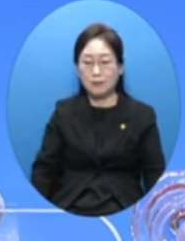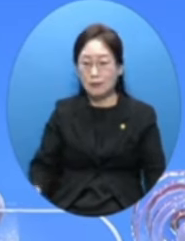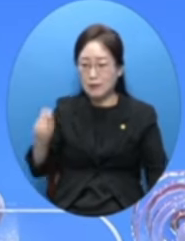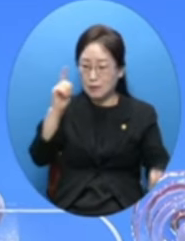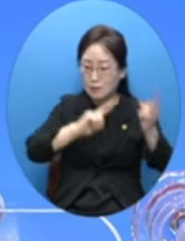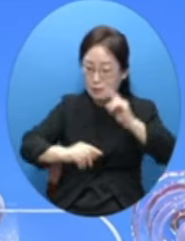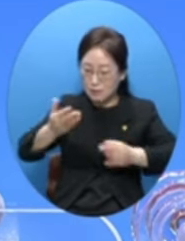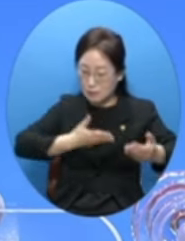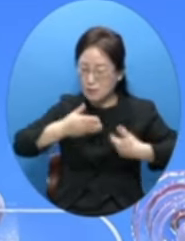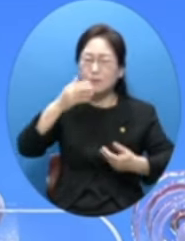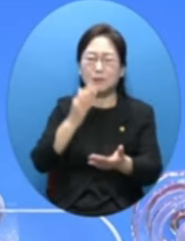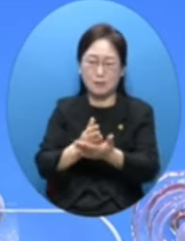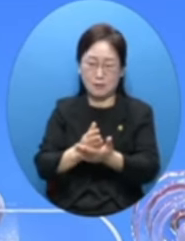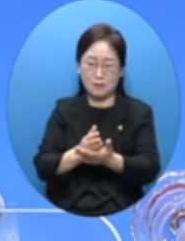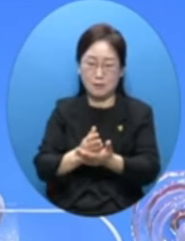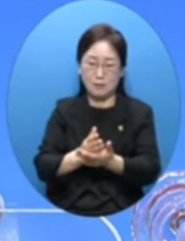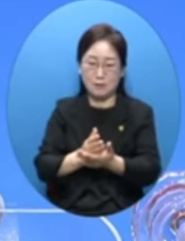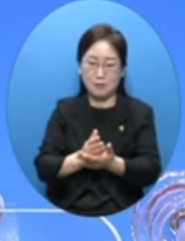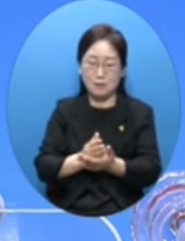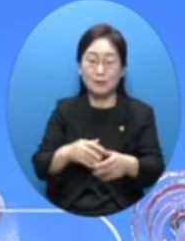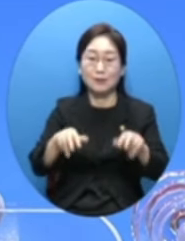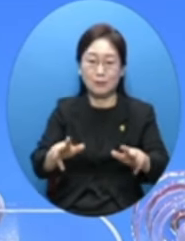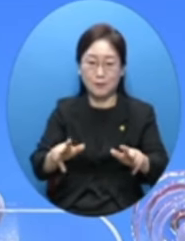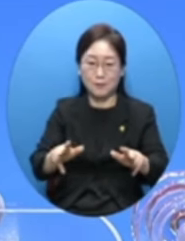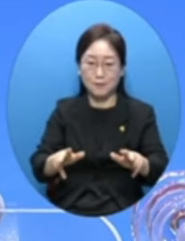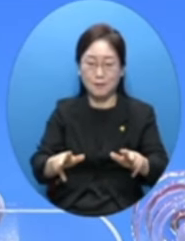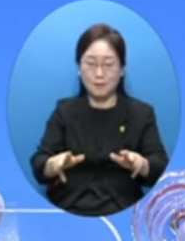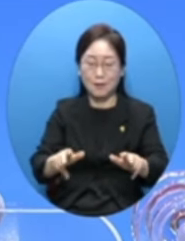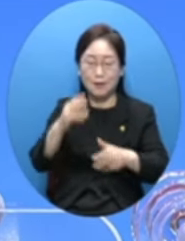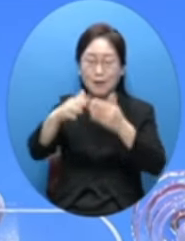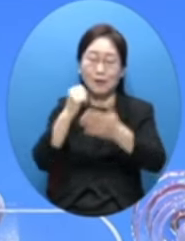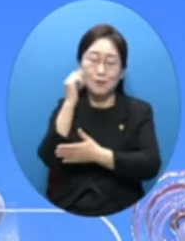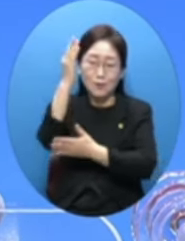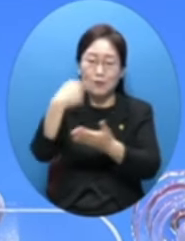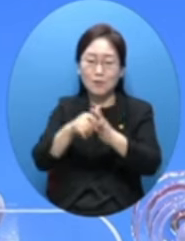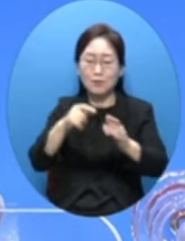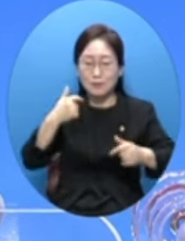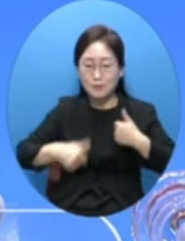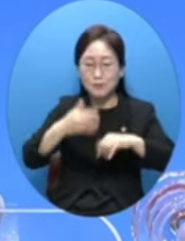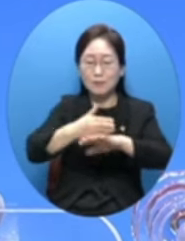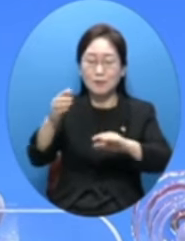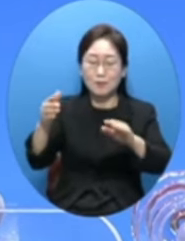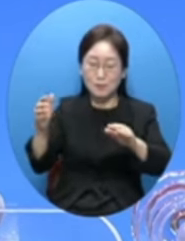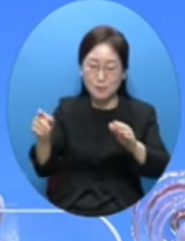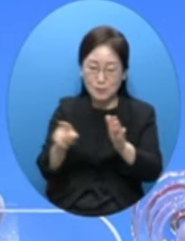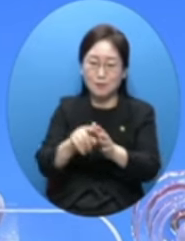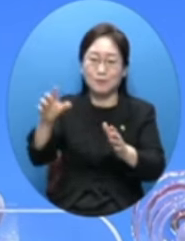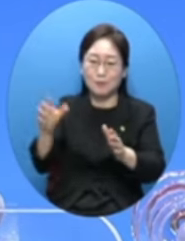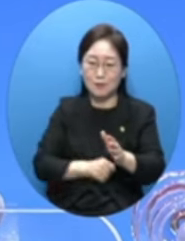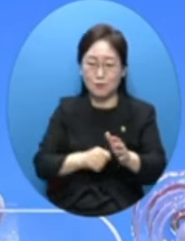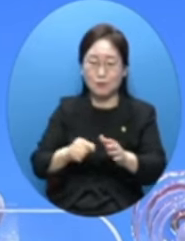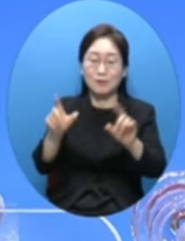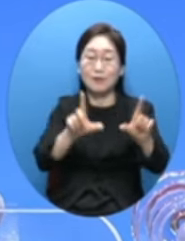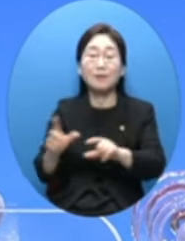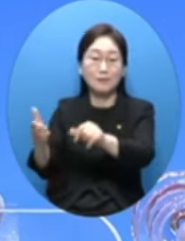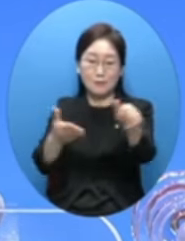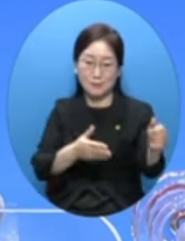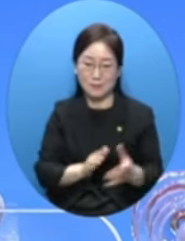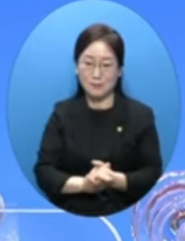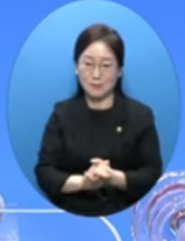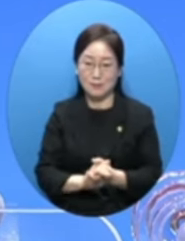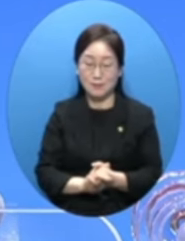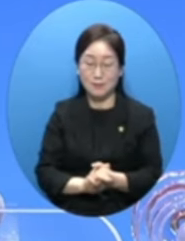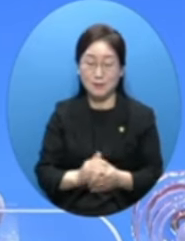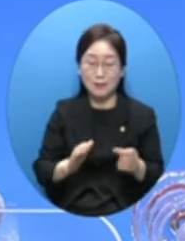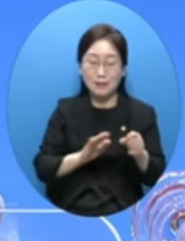상처투성의 삶을 살지 말고 이제는 오직 하나님 영광에서 기쁨 감사함으로 믿음의 삶을 살아가는 여러분 모두가 되기를 바랍니다.